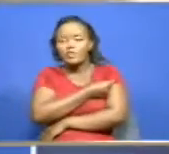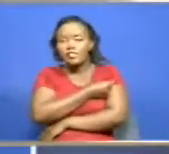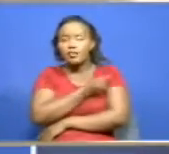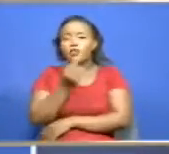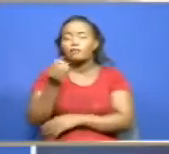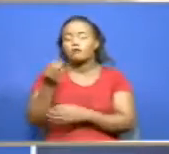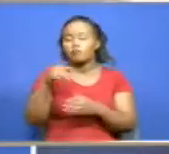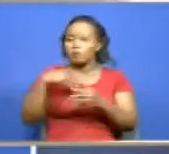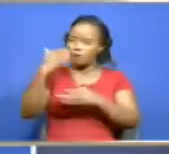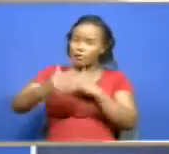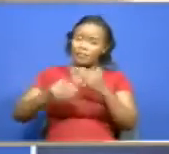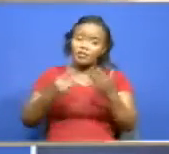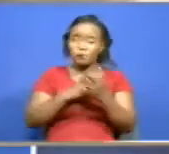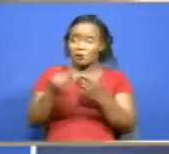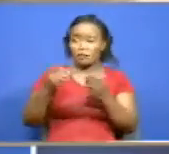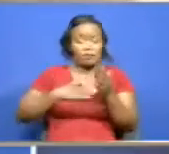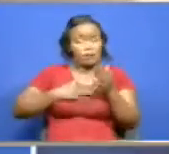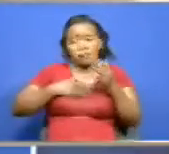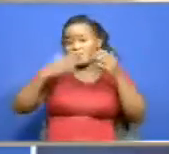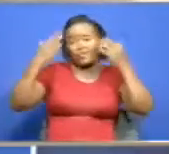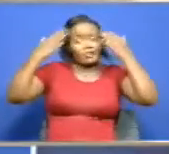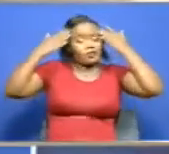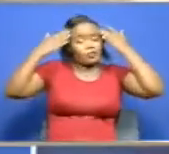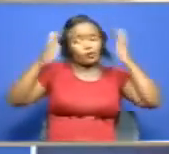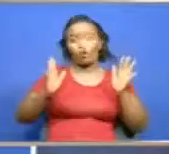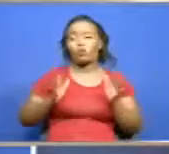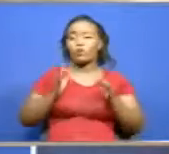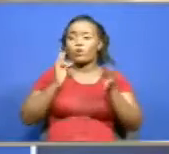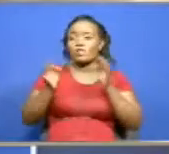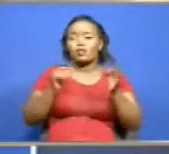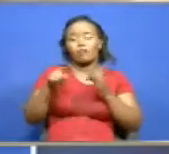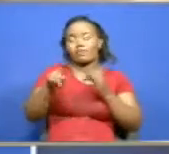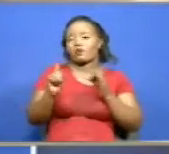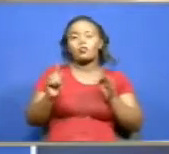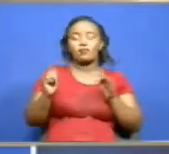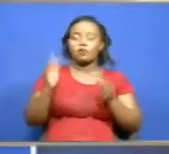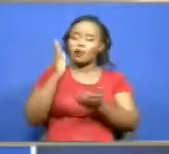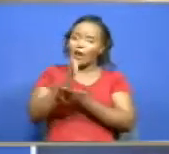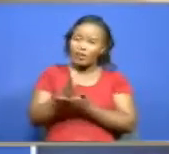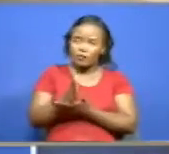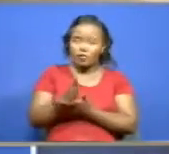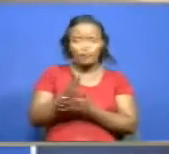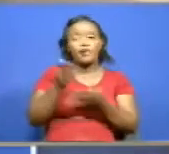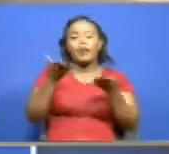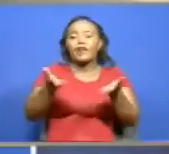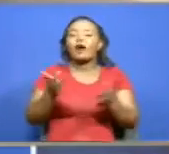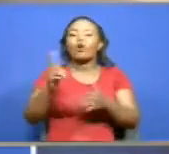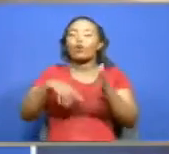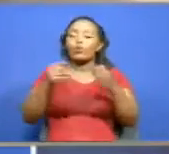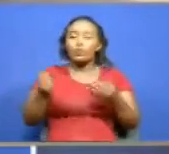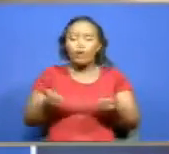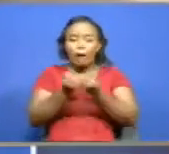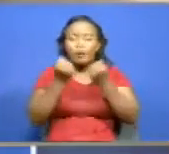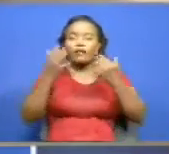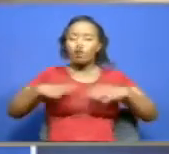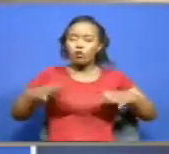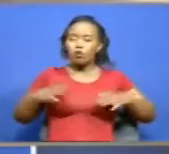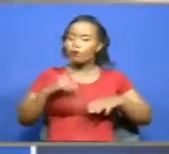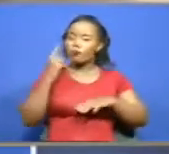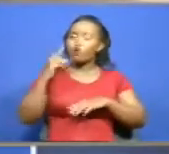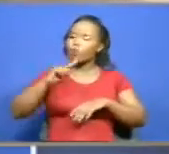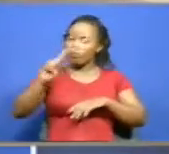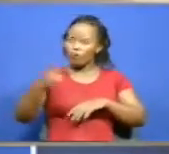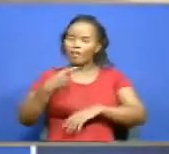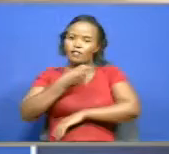by next week. I don't know if that data is accurate, and if it is accurate, what will happen to the people who have already got their first